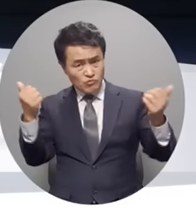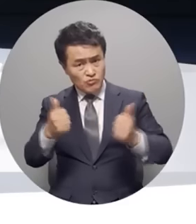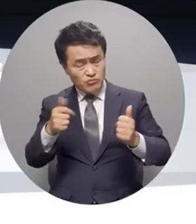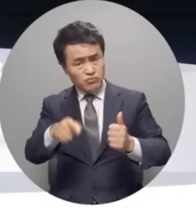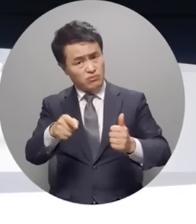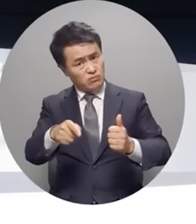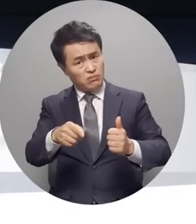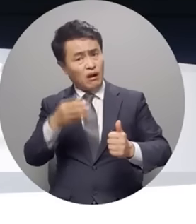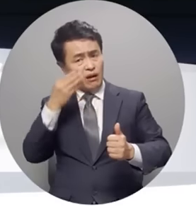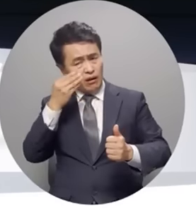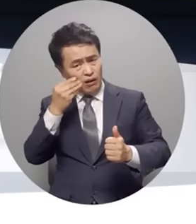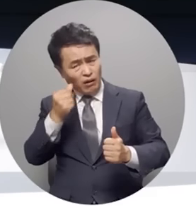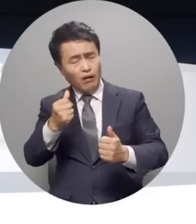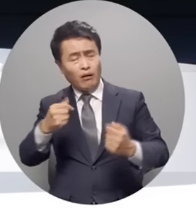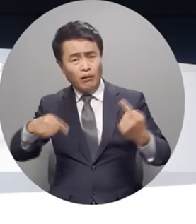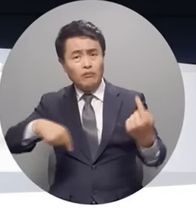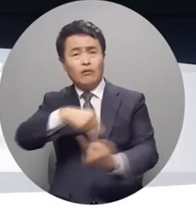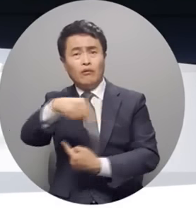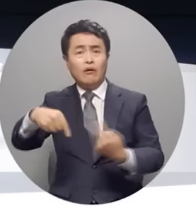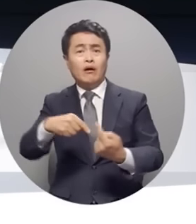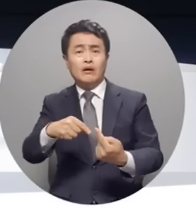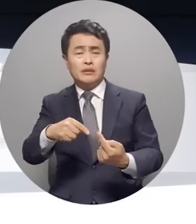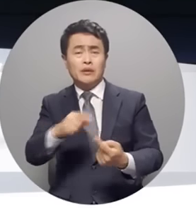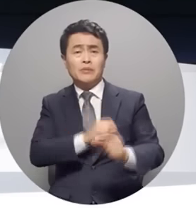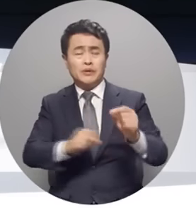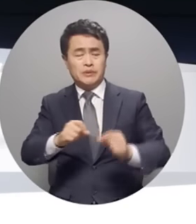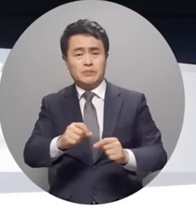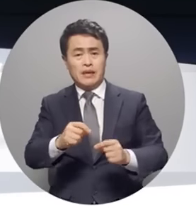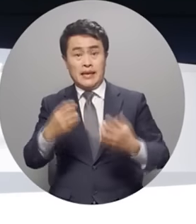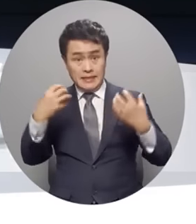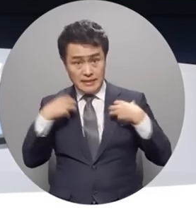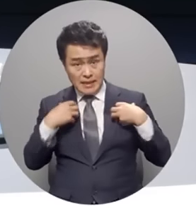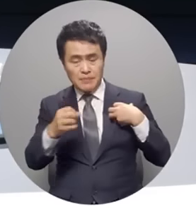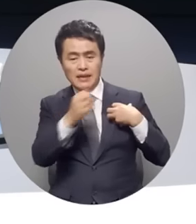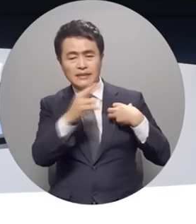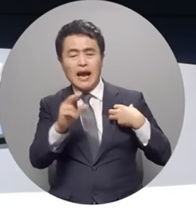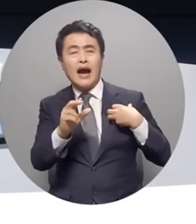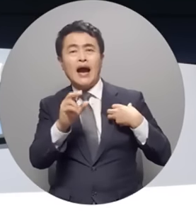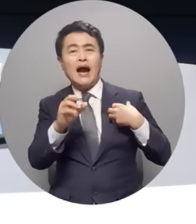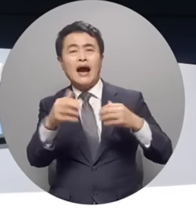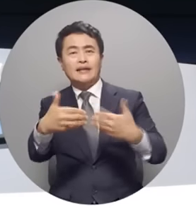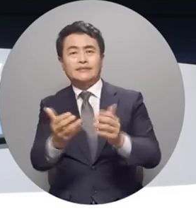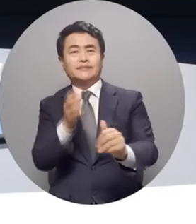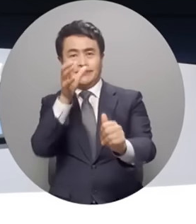정상화하는게 먼저라며 책임을 야당에 돌렸습니다 구승훈